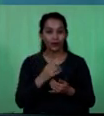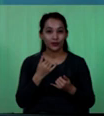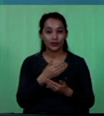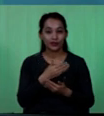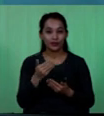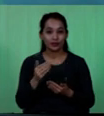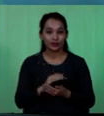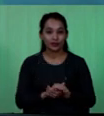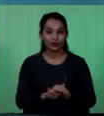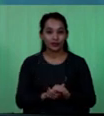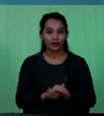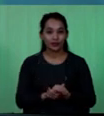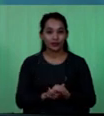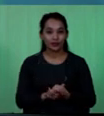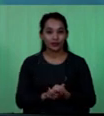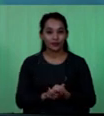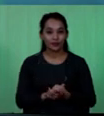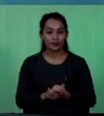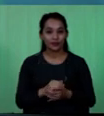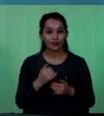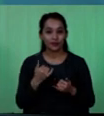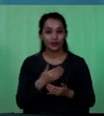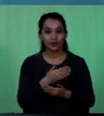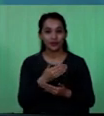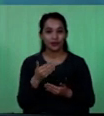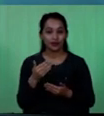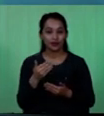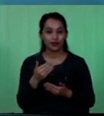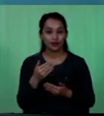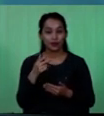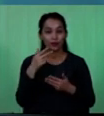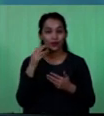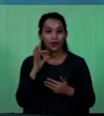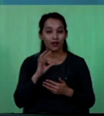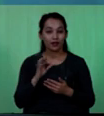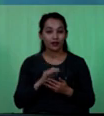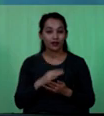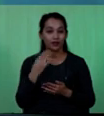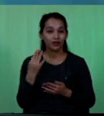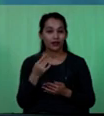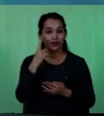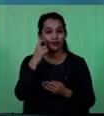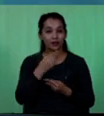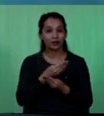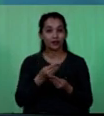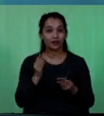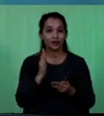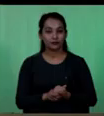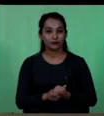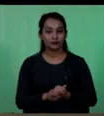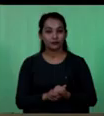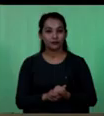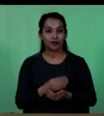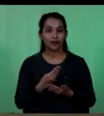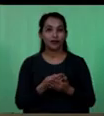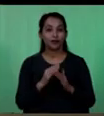sizlarga boshqatdan. Keling, men hozir sizlarga mushuk haqida qiziqarli ma'lumotlar bersam.